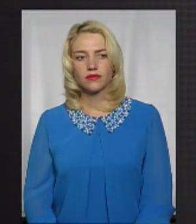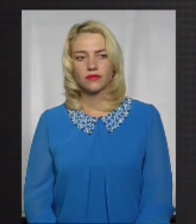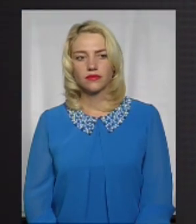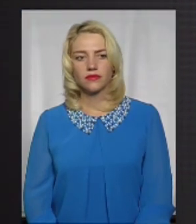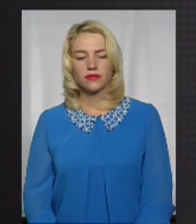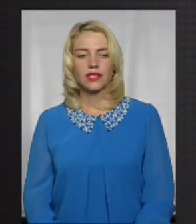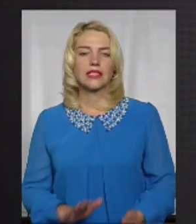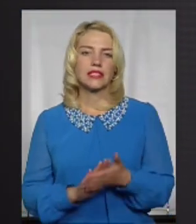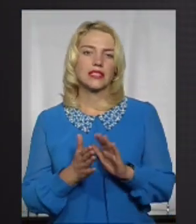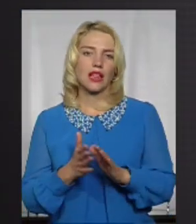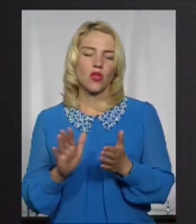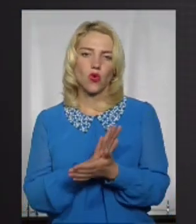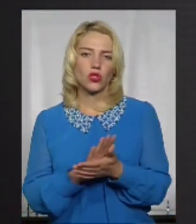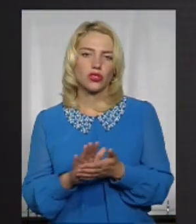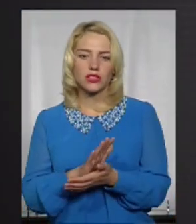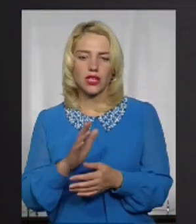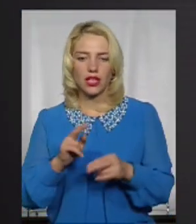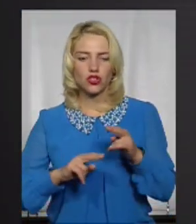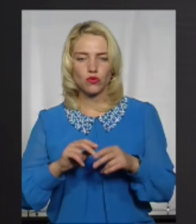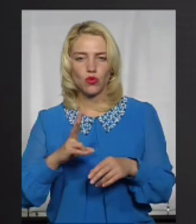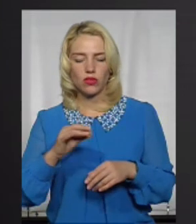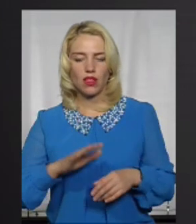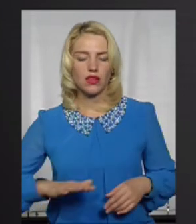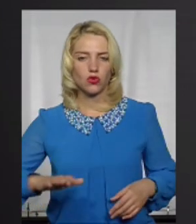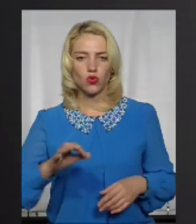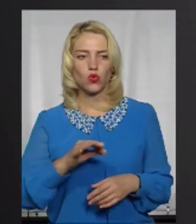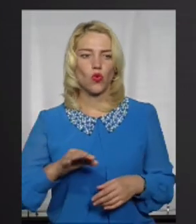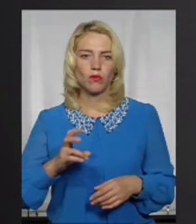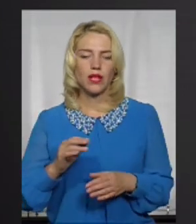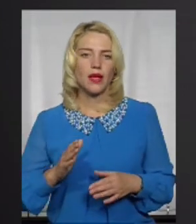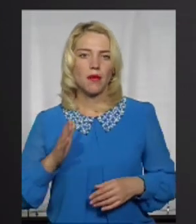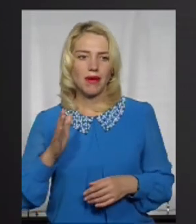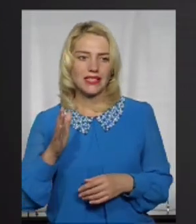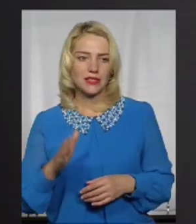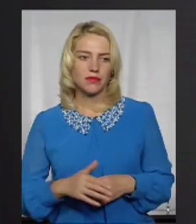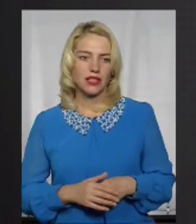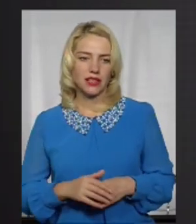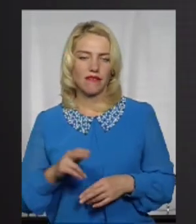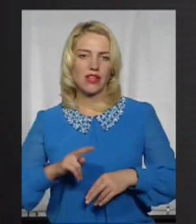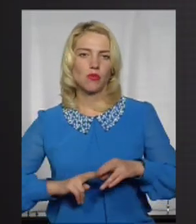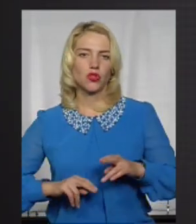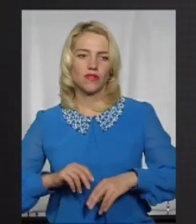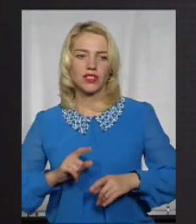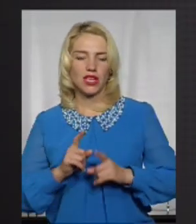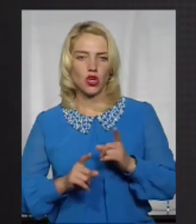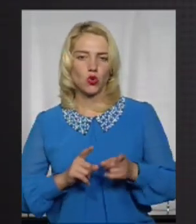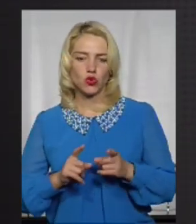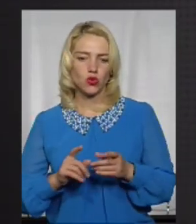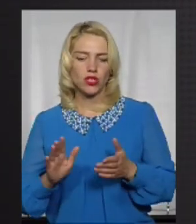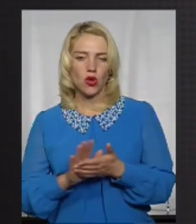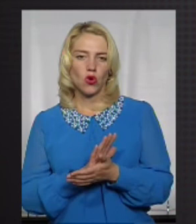стан очисних споруд на території області і перспективи будівництва і реконструкції очисних